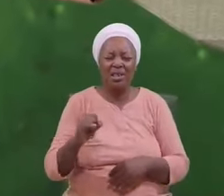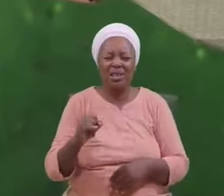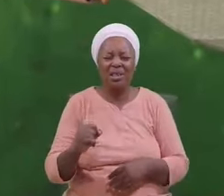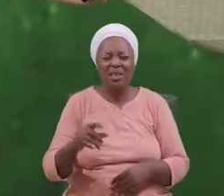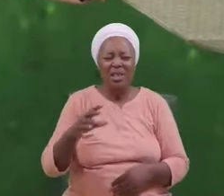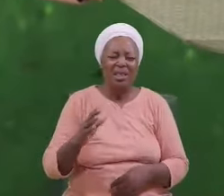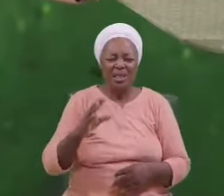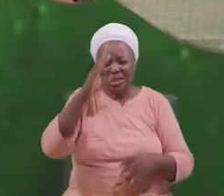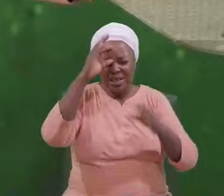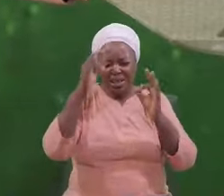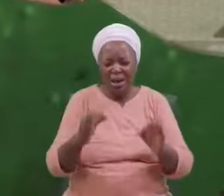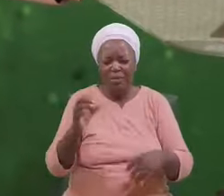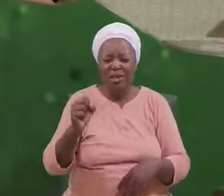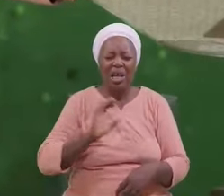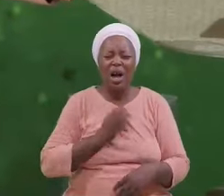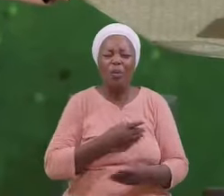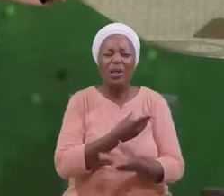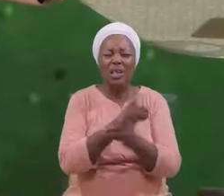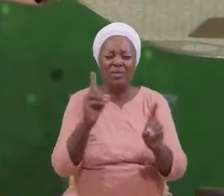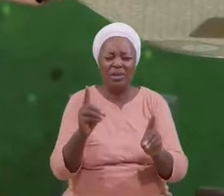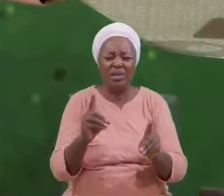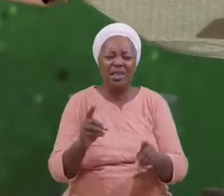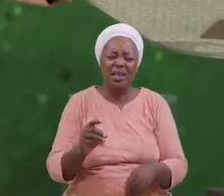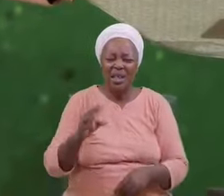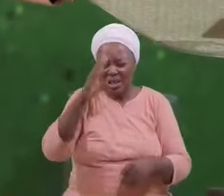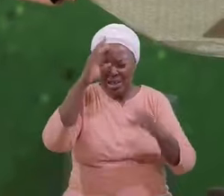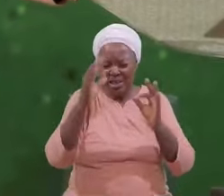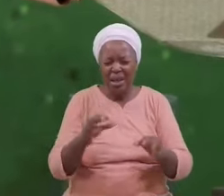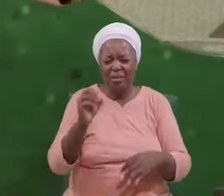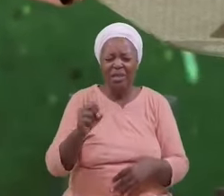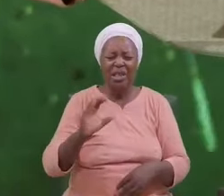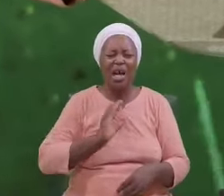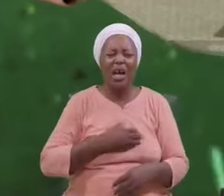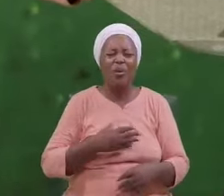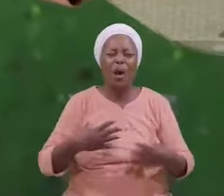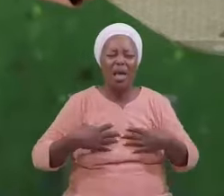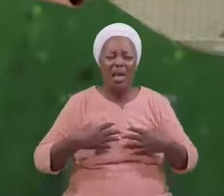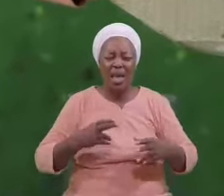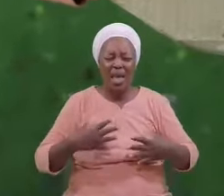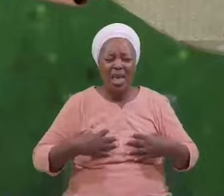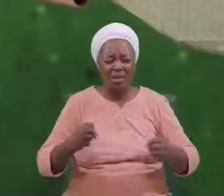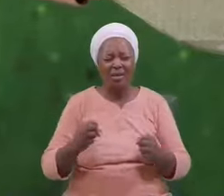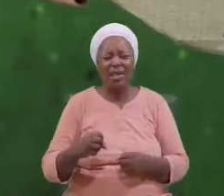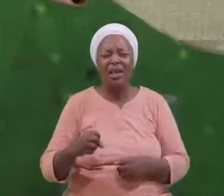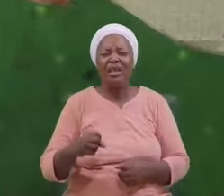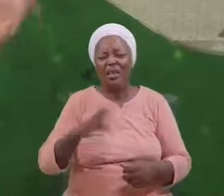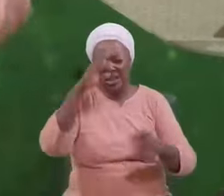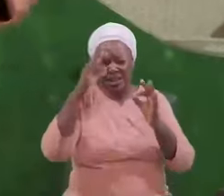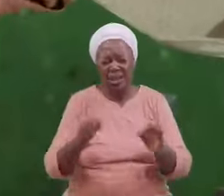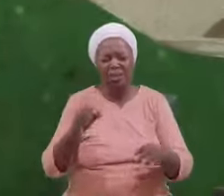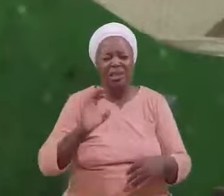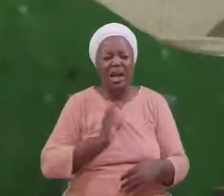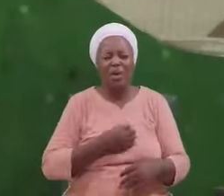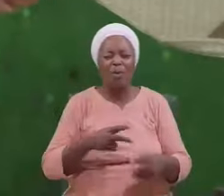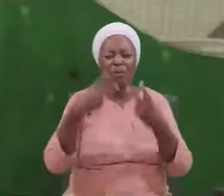Cela détermine notre délivrance. Cela détermine notre santé. Cela détermine notre victoire. Nous